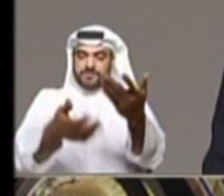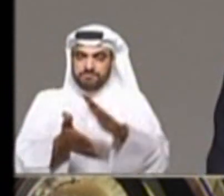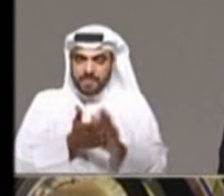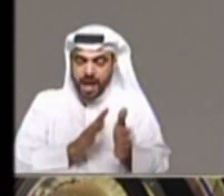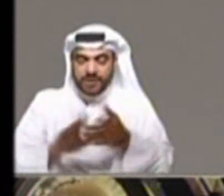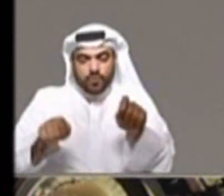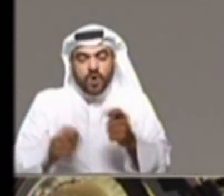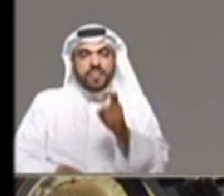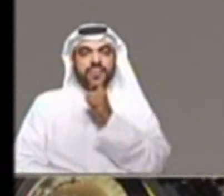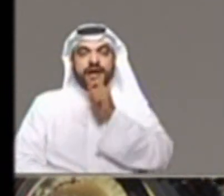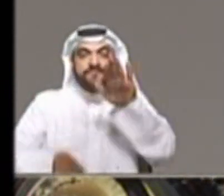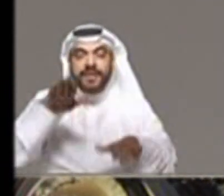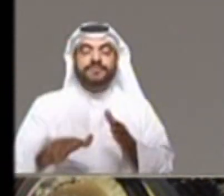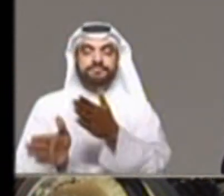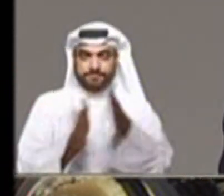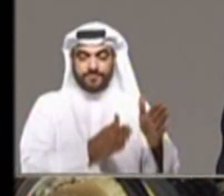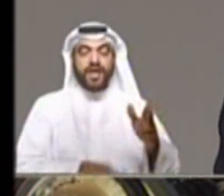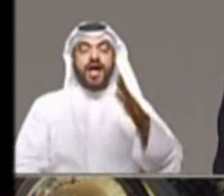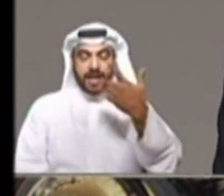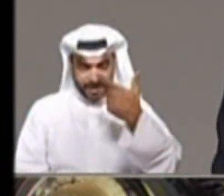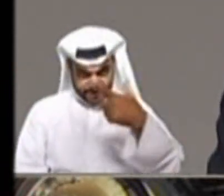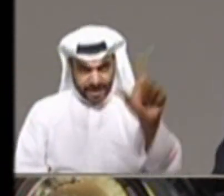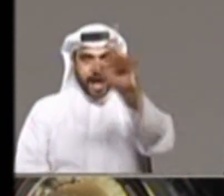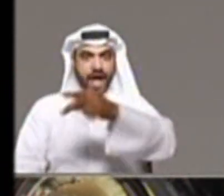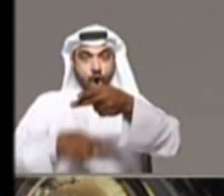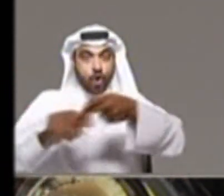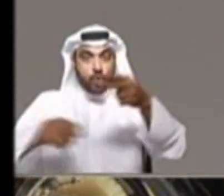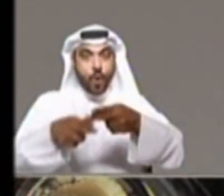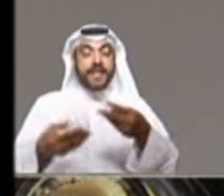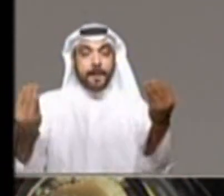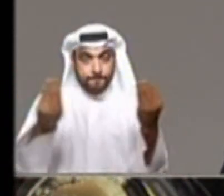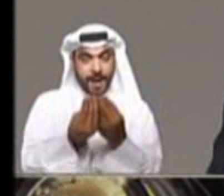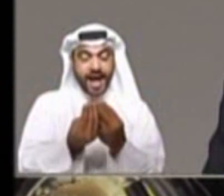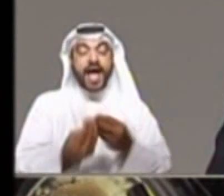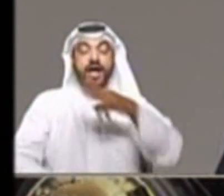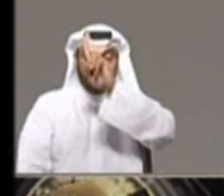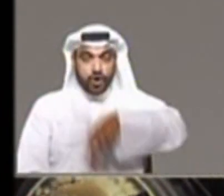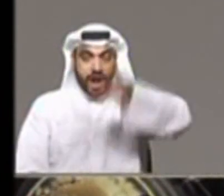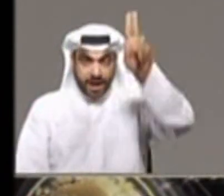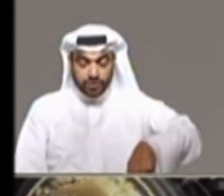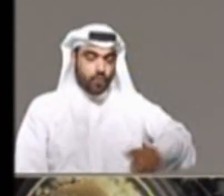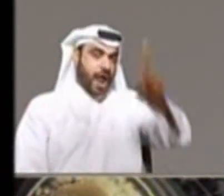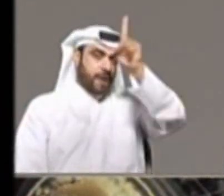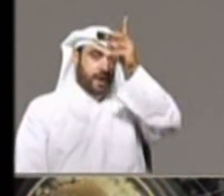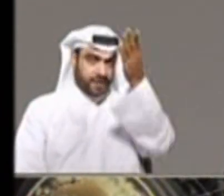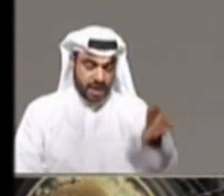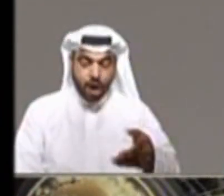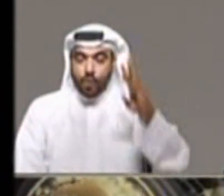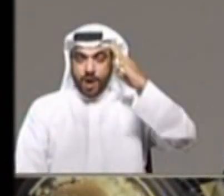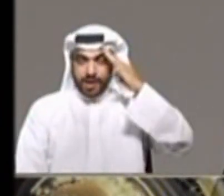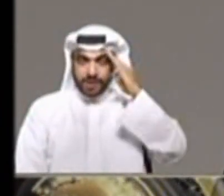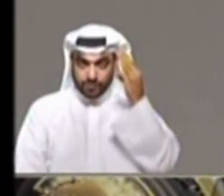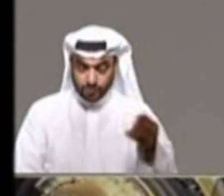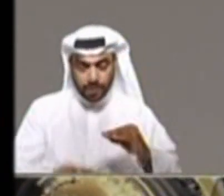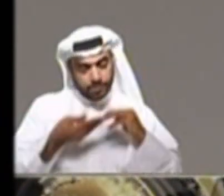العمل. صحيح أن الكويت إضافة إلى دول أخرى كالنرويج وألمانيا وإيرلندا